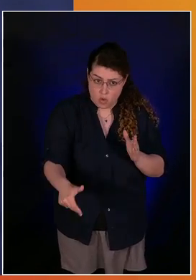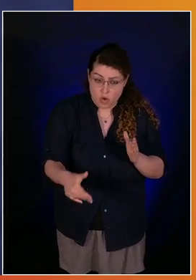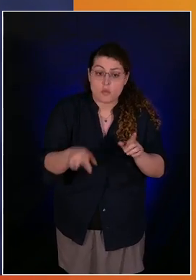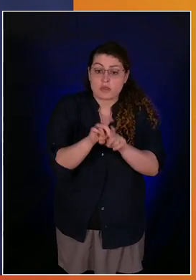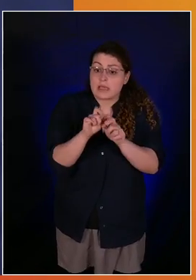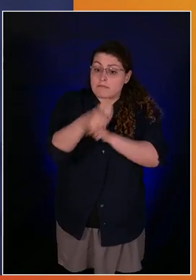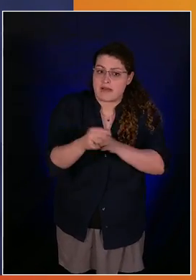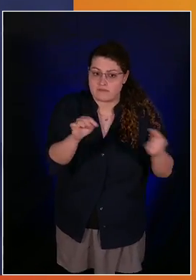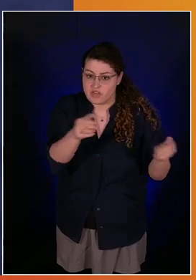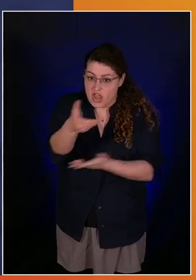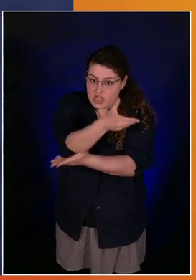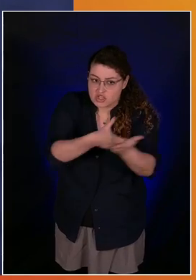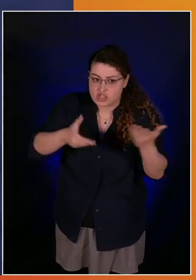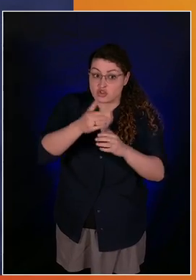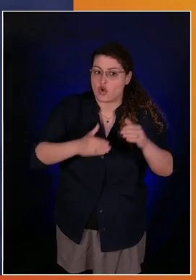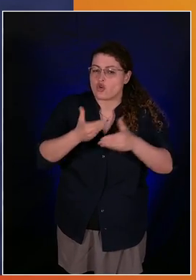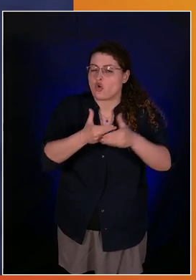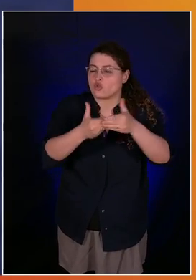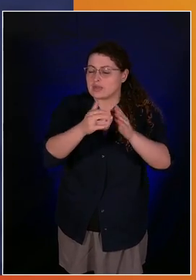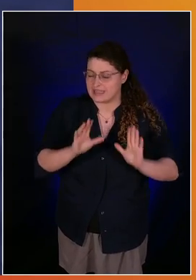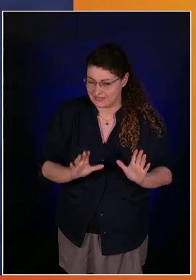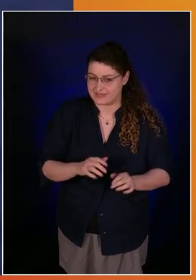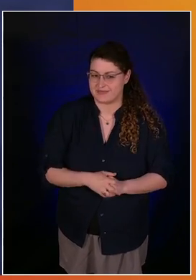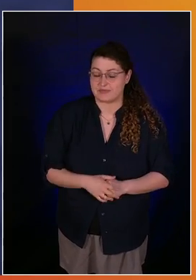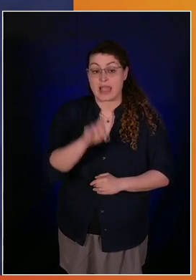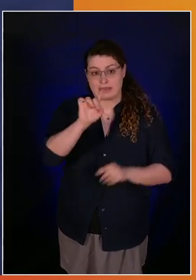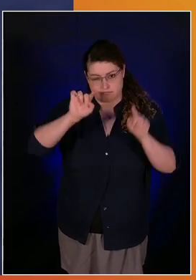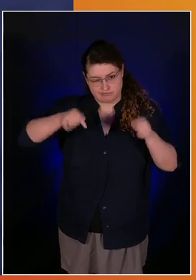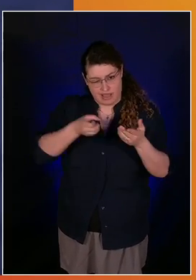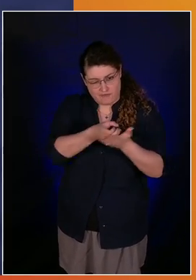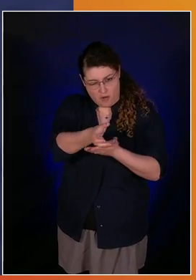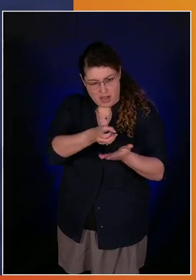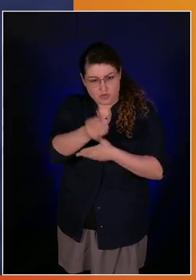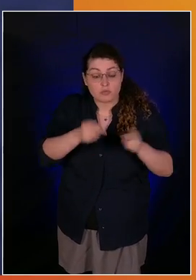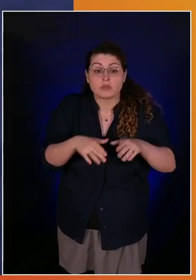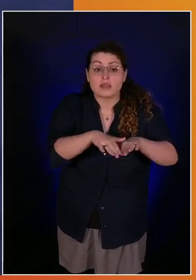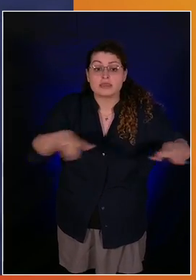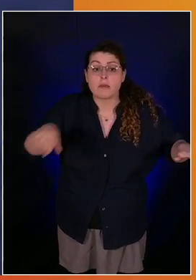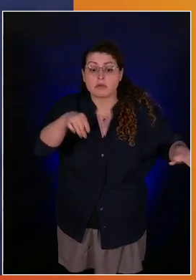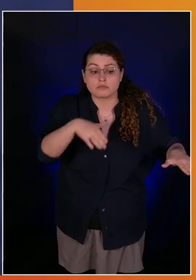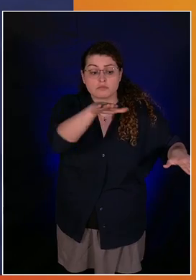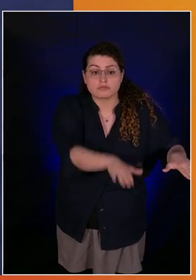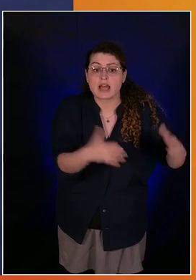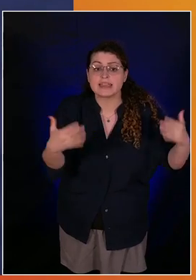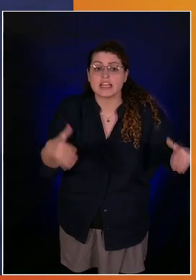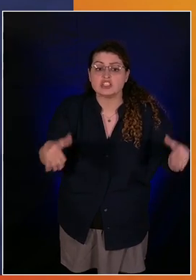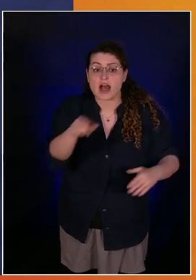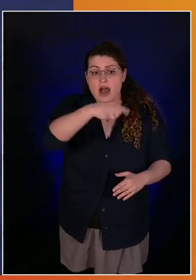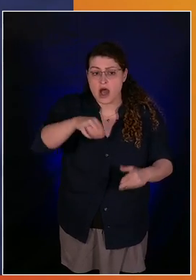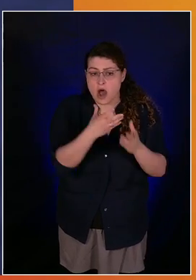échanges constructifs simplement une petite information vous l'avez sur table il y a eu beaucoup